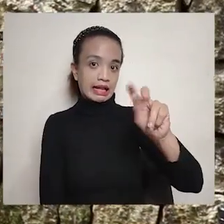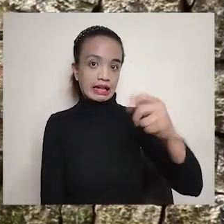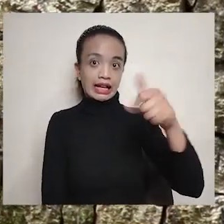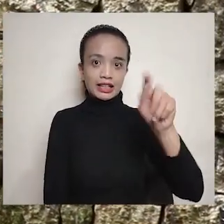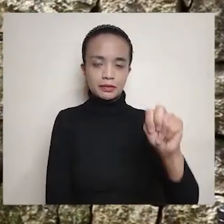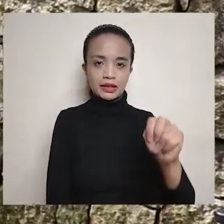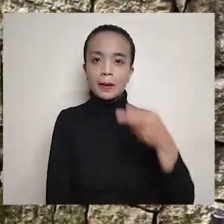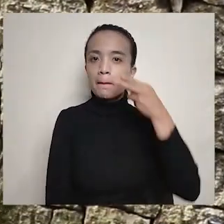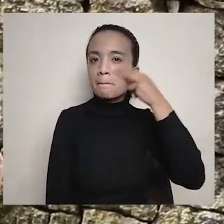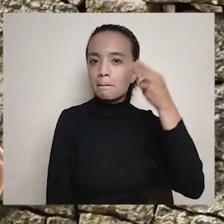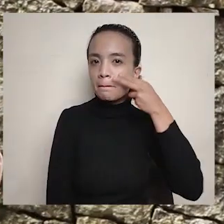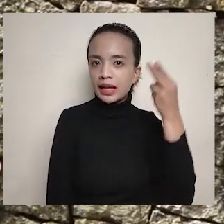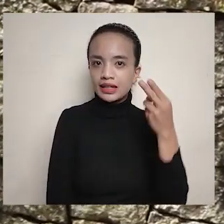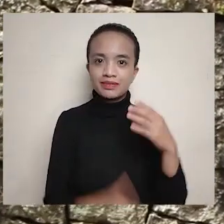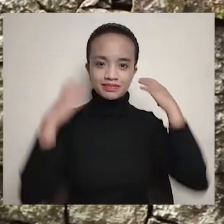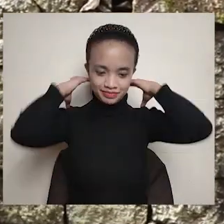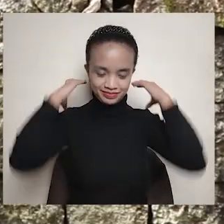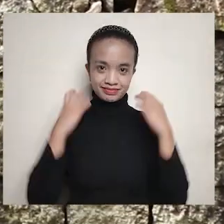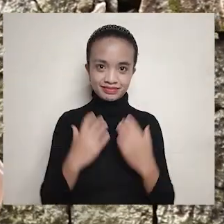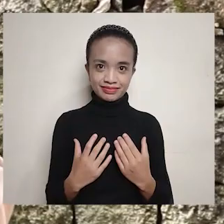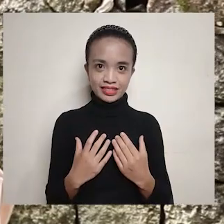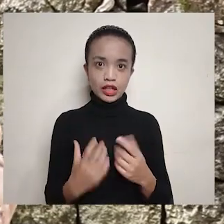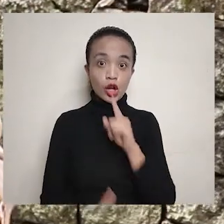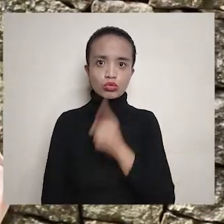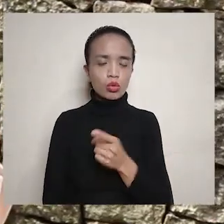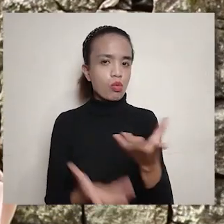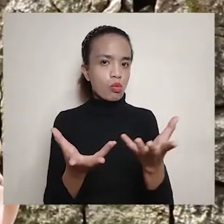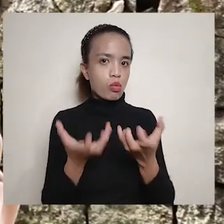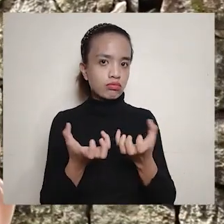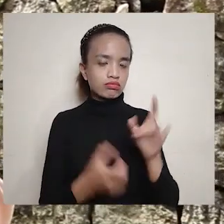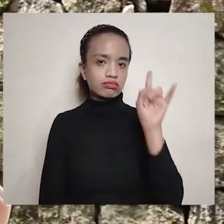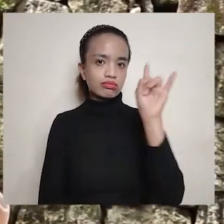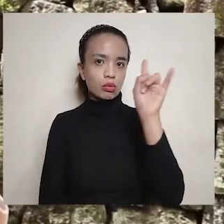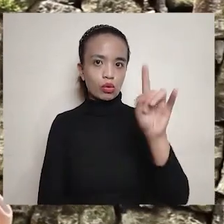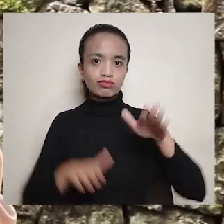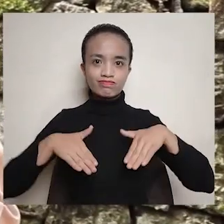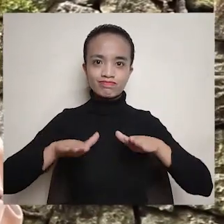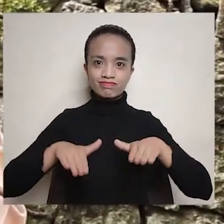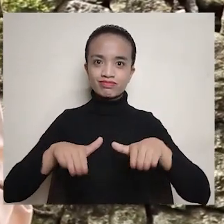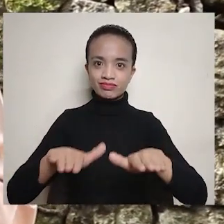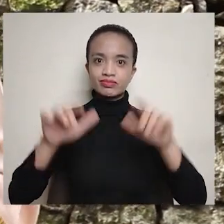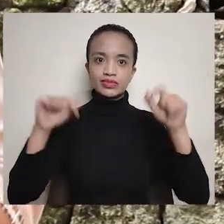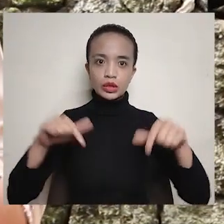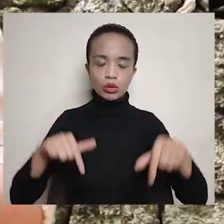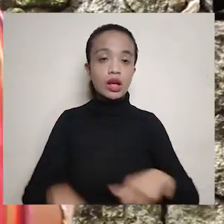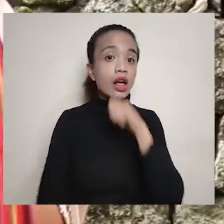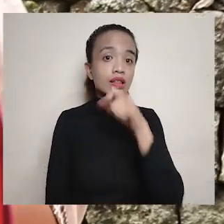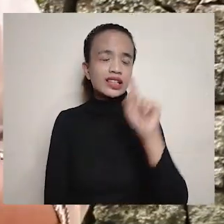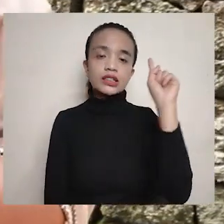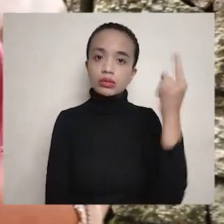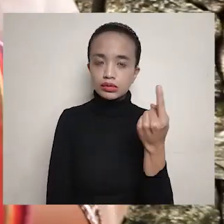pink scarf. So gusto namin talagang i-promote yung pag-ahabi dito eh. Hindi lang